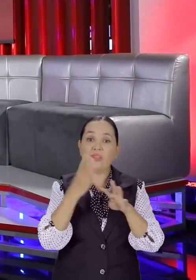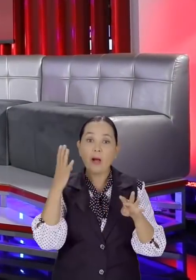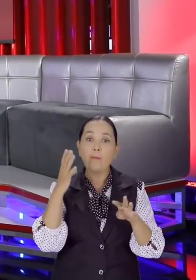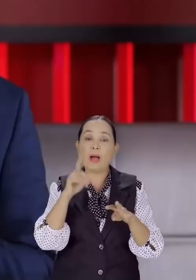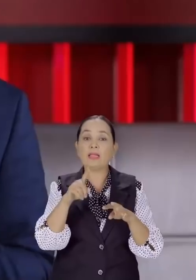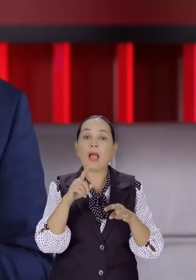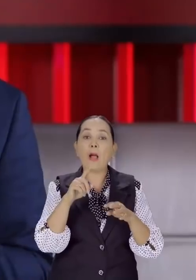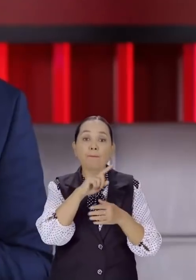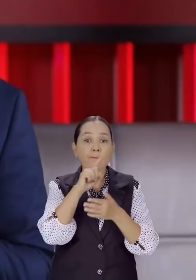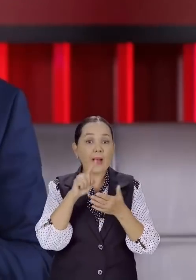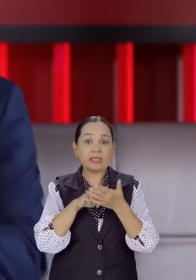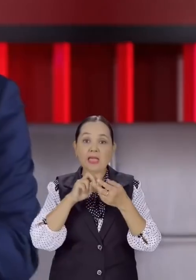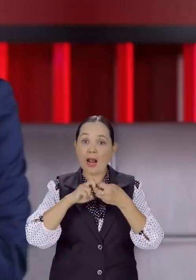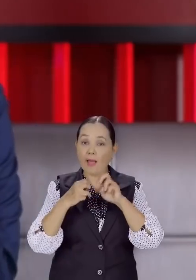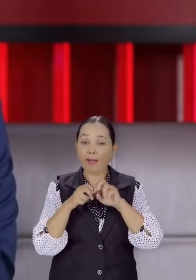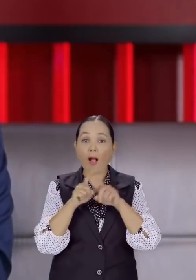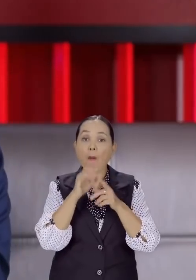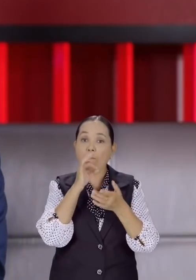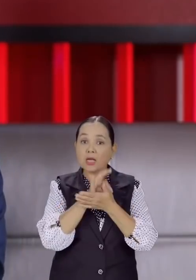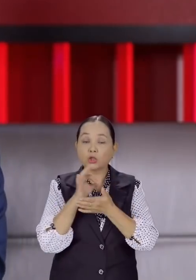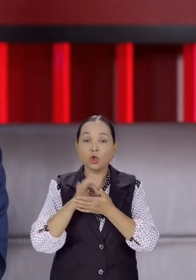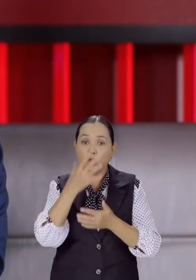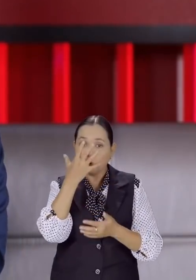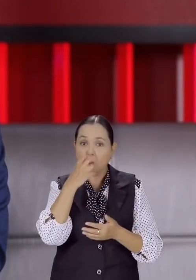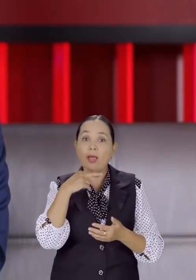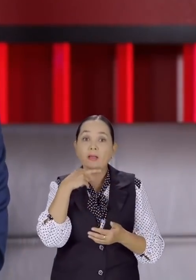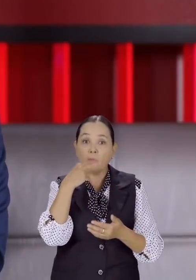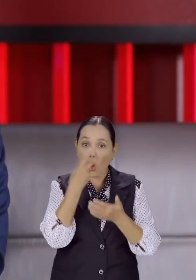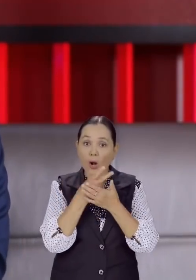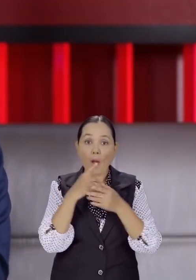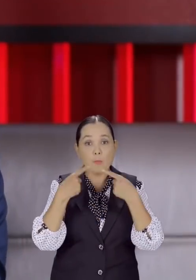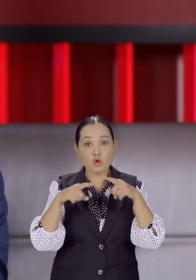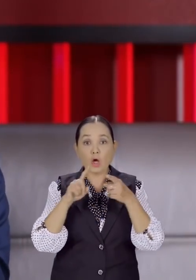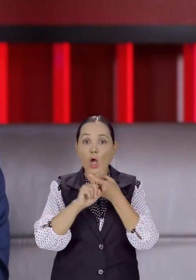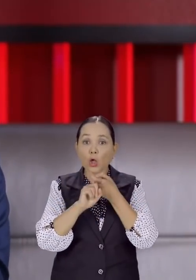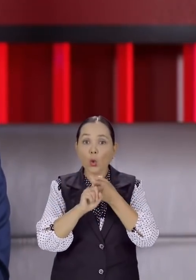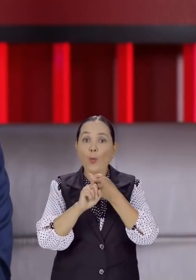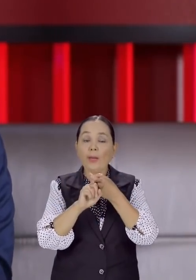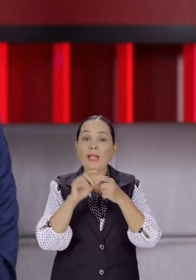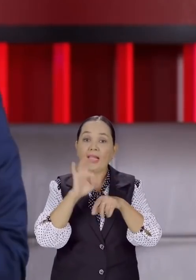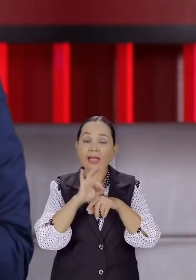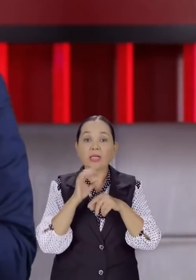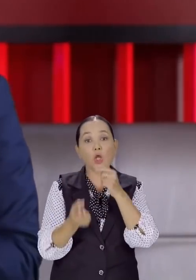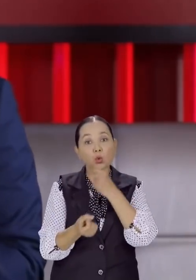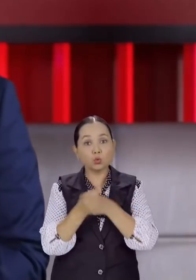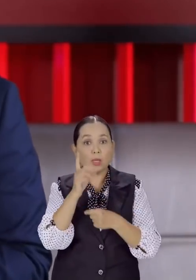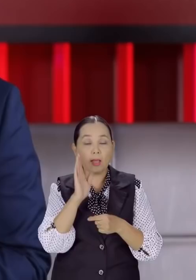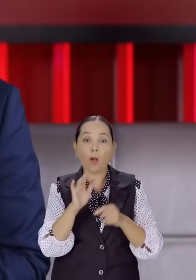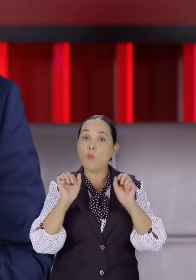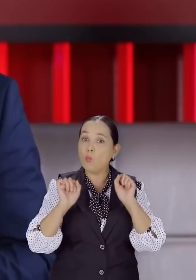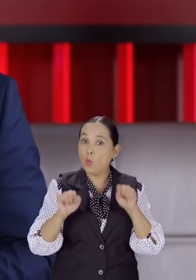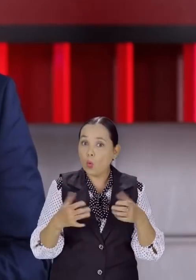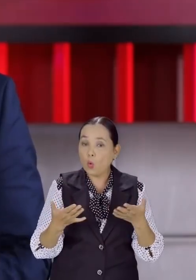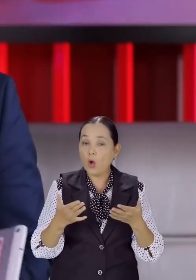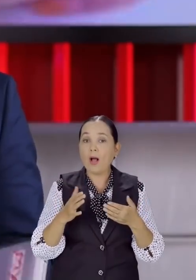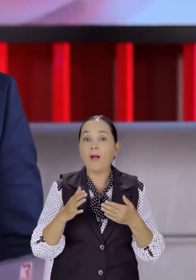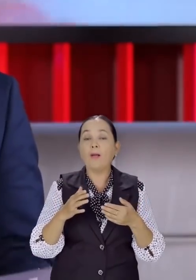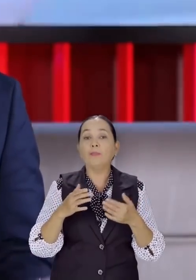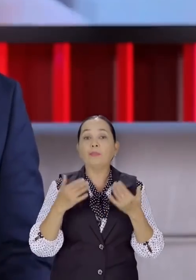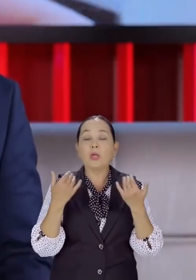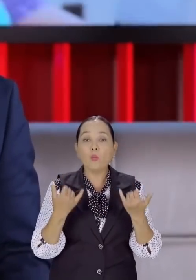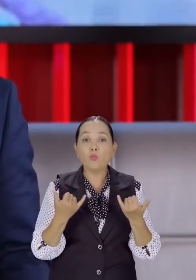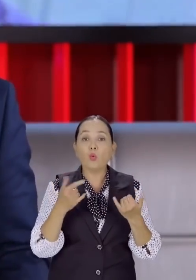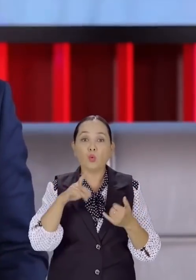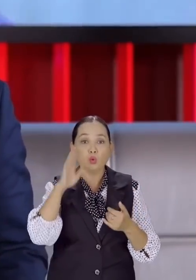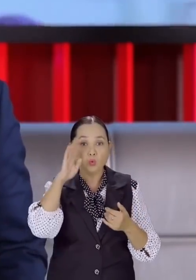Navbatdagi masalaga ham mas'ullar jiddiyroq e'tibor qaratishmasa boshqacha yuqumli kasalliklar yuzaga kelishi mumkin. Demakki,